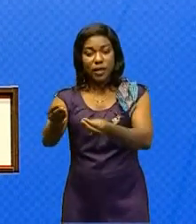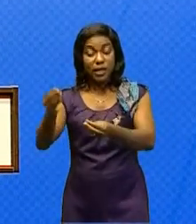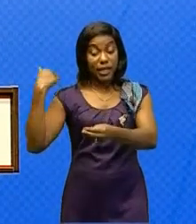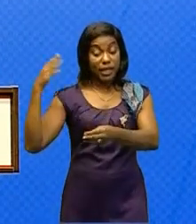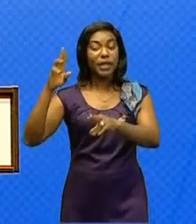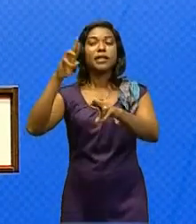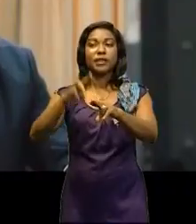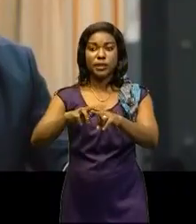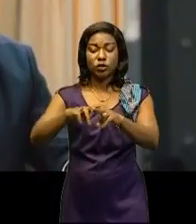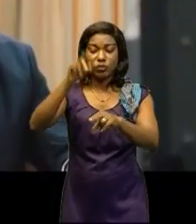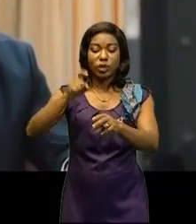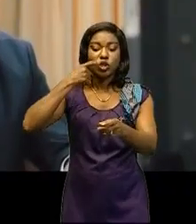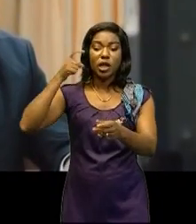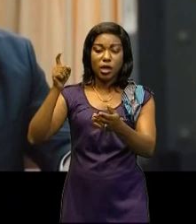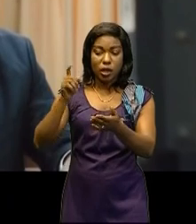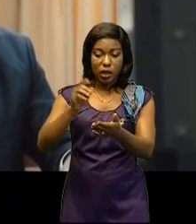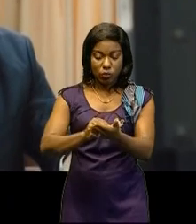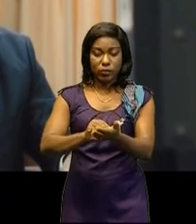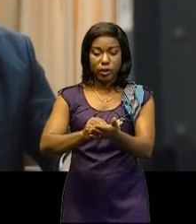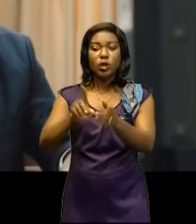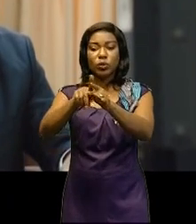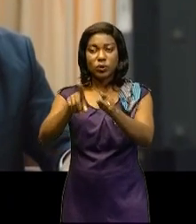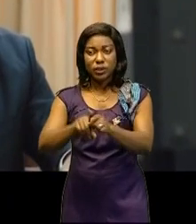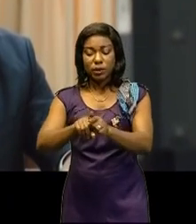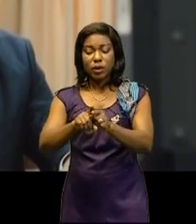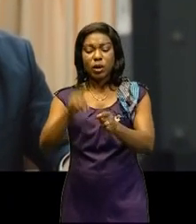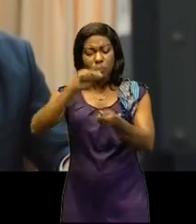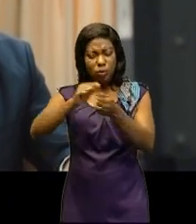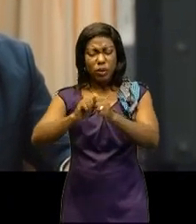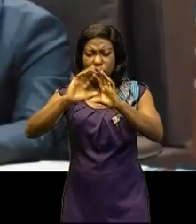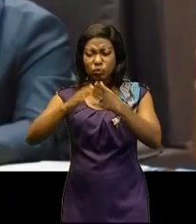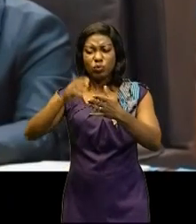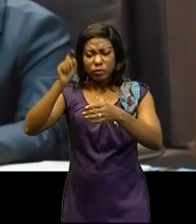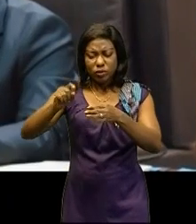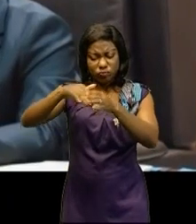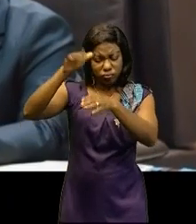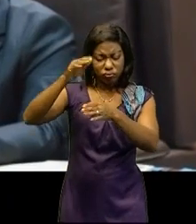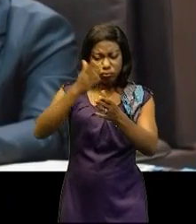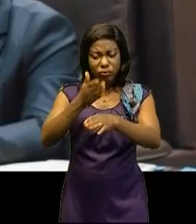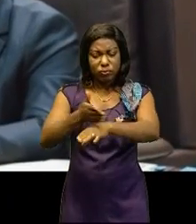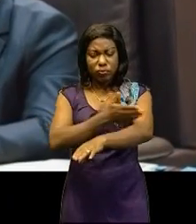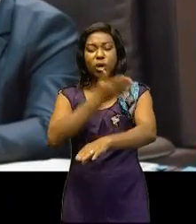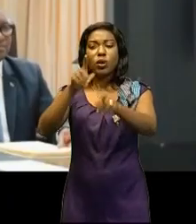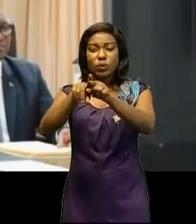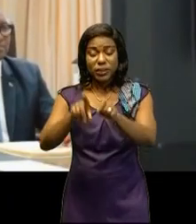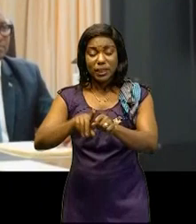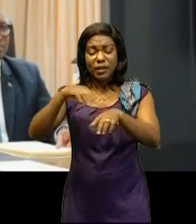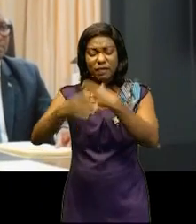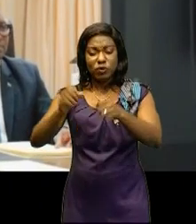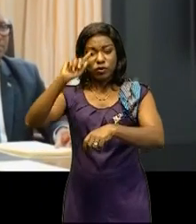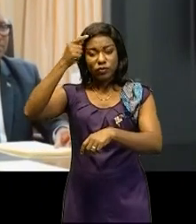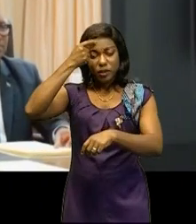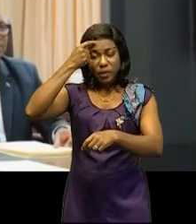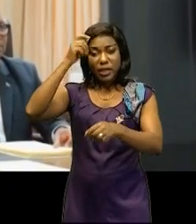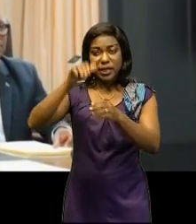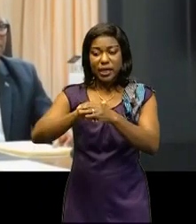de siège. La nature des défis à relever nécessite une synergie d'action du gouvernement, tant sur